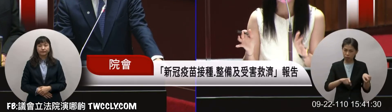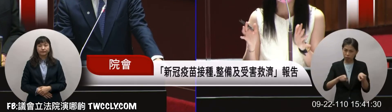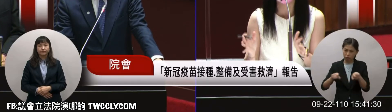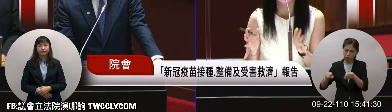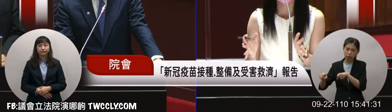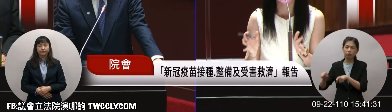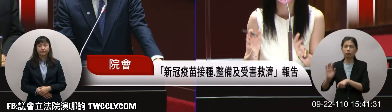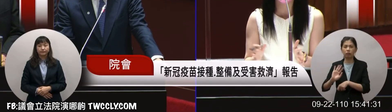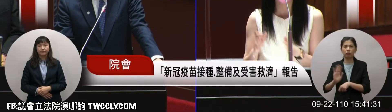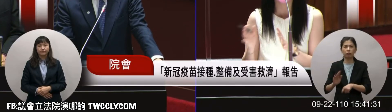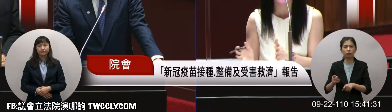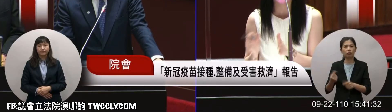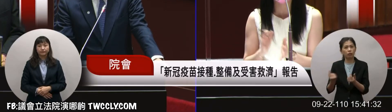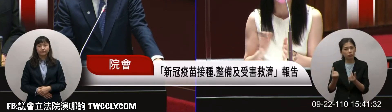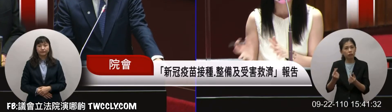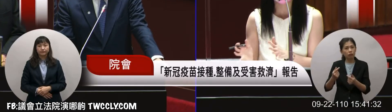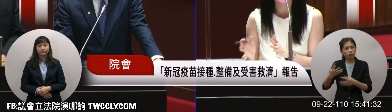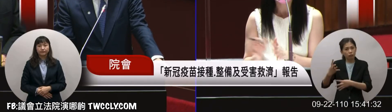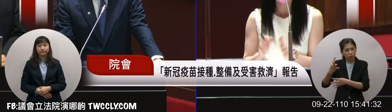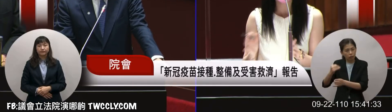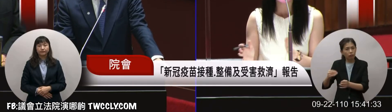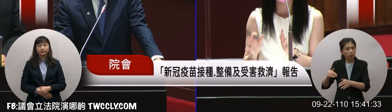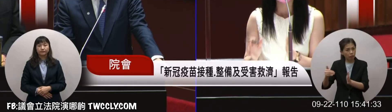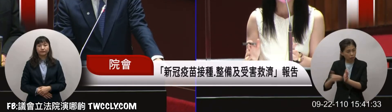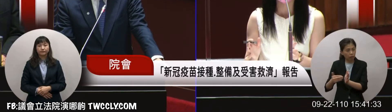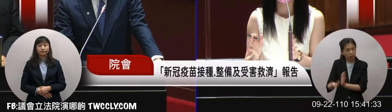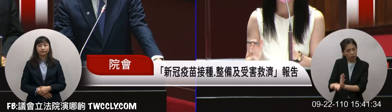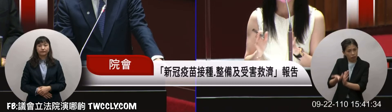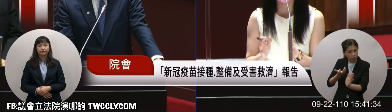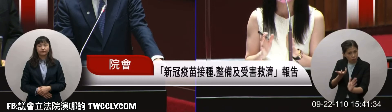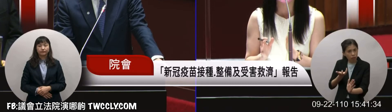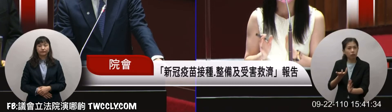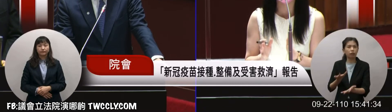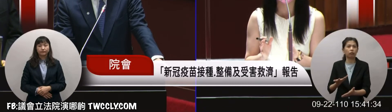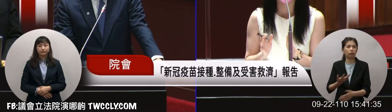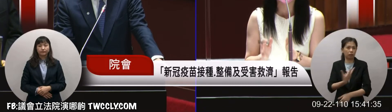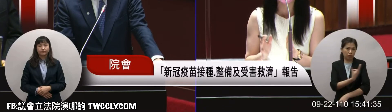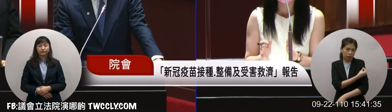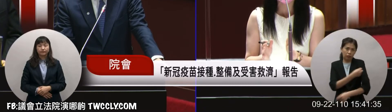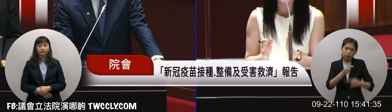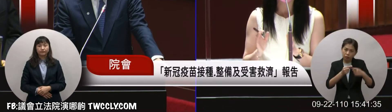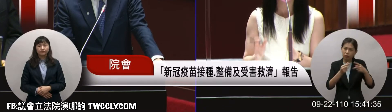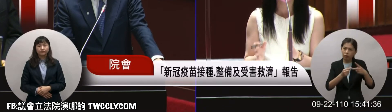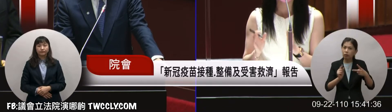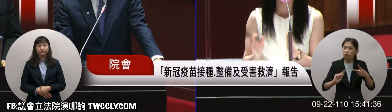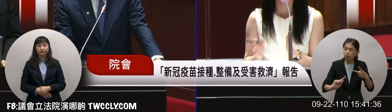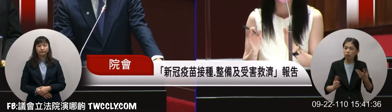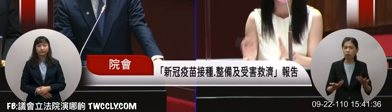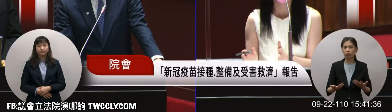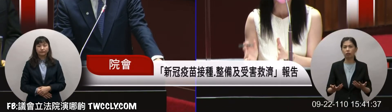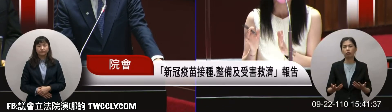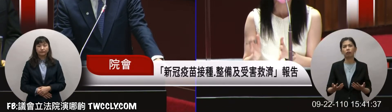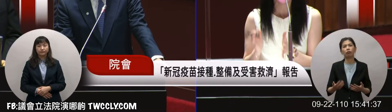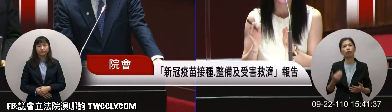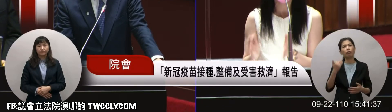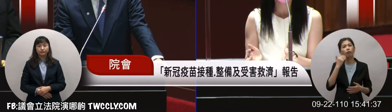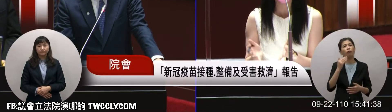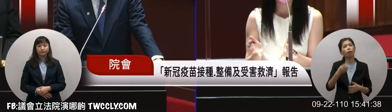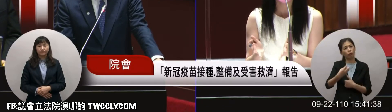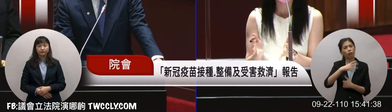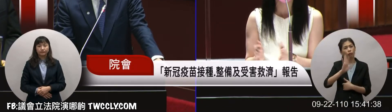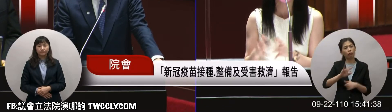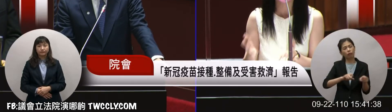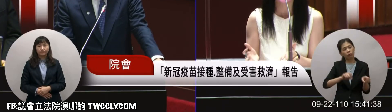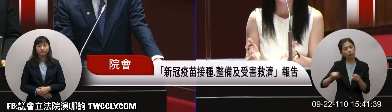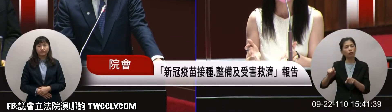月以上的前置期，包括打完第二剂。那我们到底这个时间点要抓在什么时候，而不是说等到十月、十一月正式宣